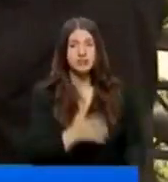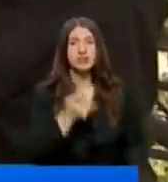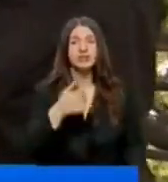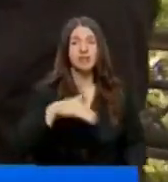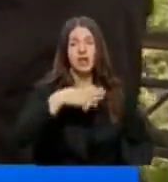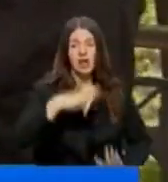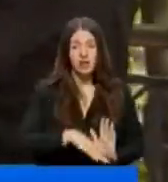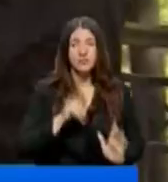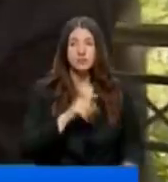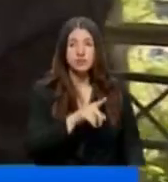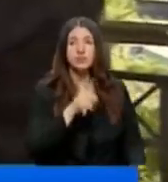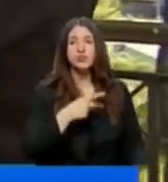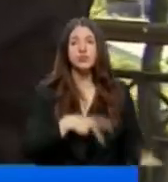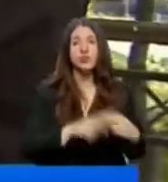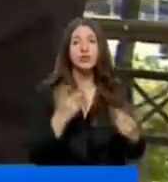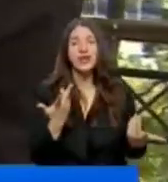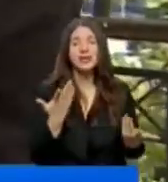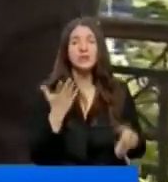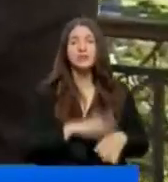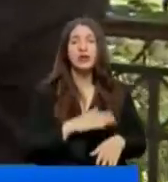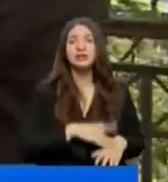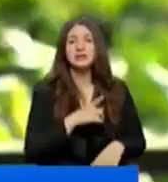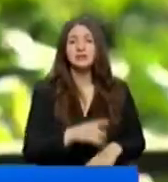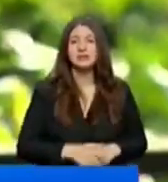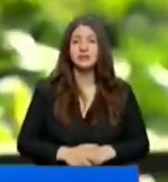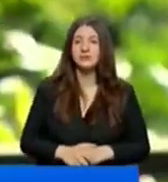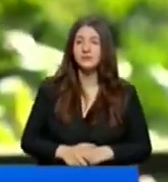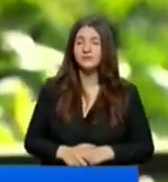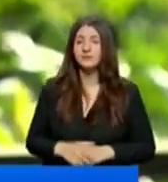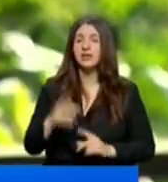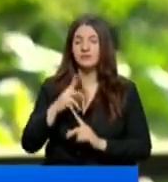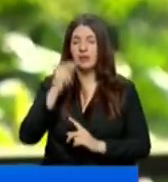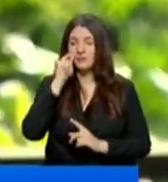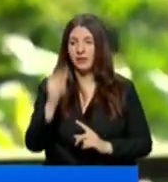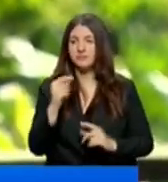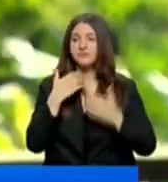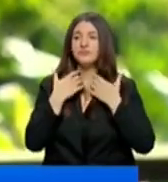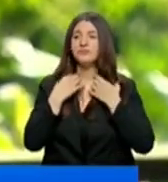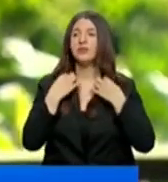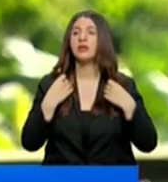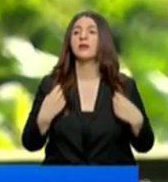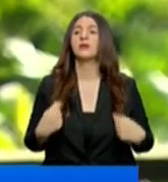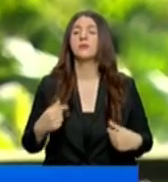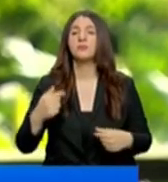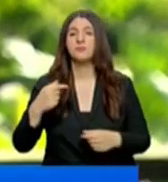işsizliği azaltacaksınız? Bunun formülü nedir? Ne yapacaksınız siz? İsmail Bey,